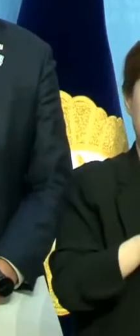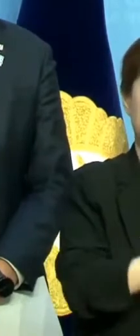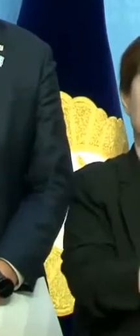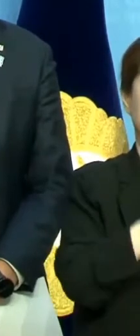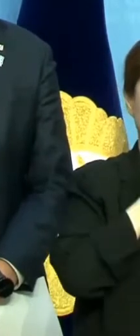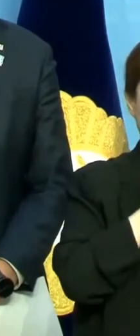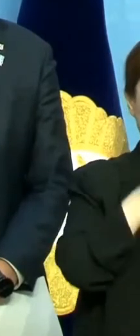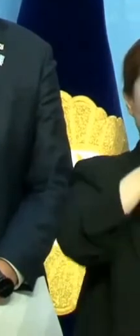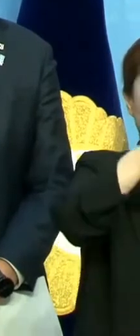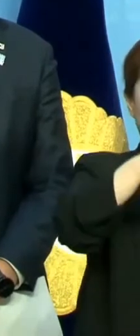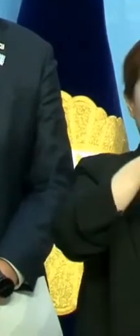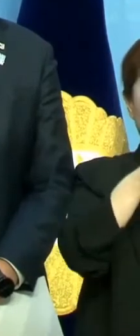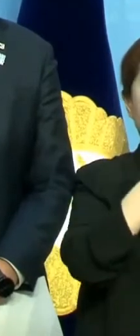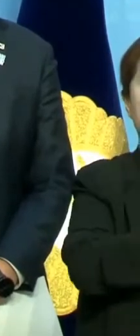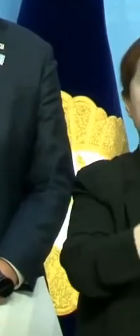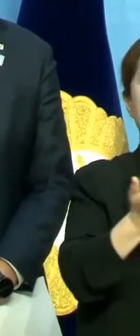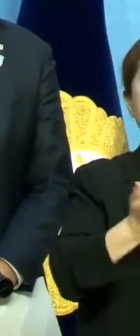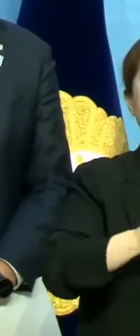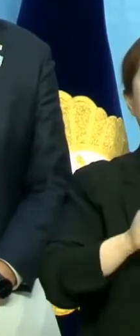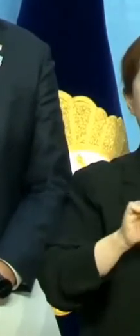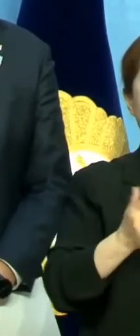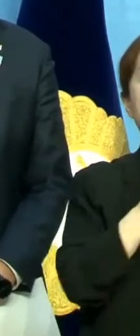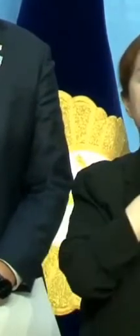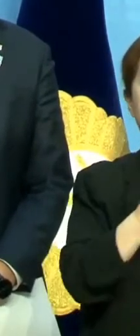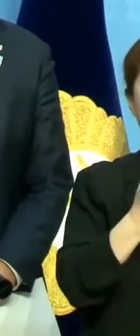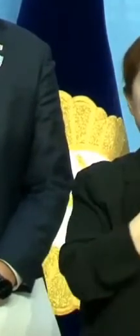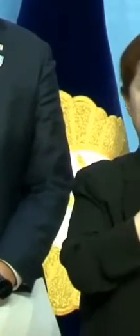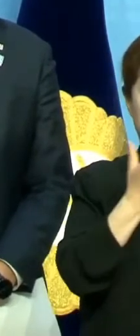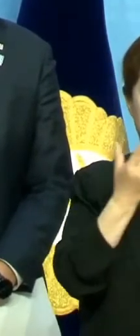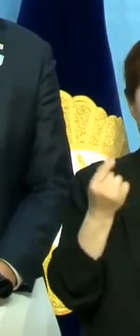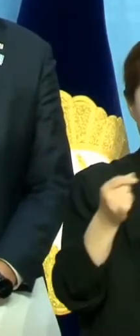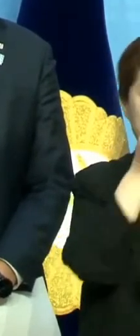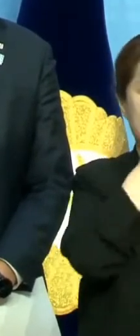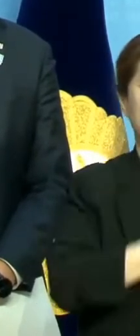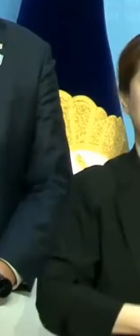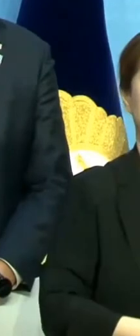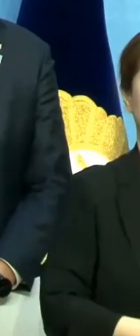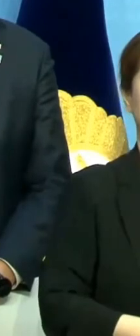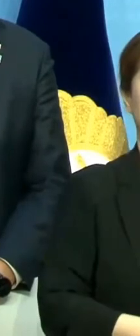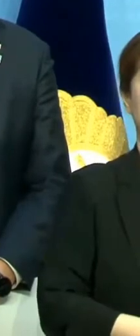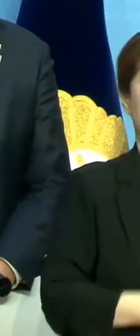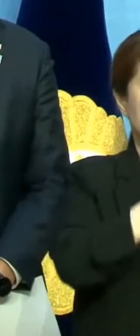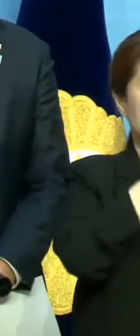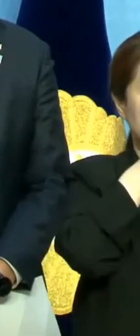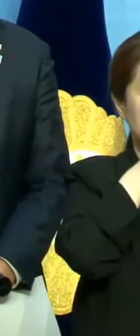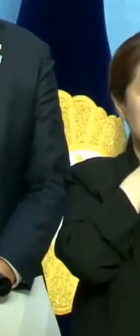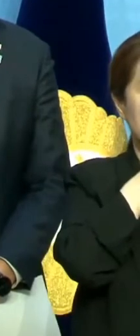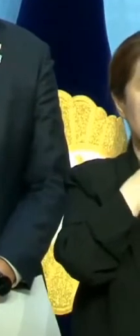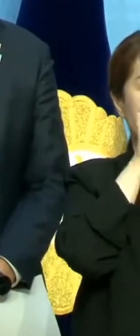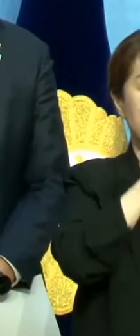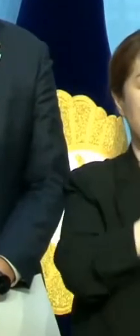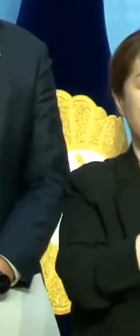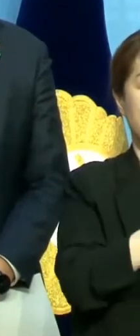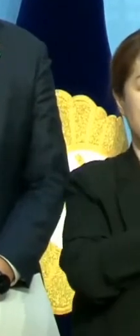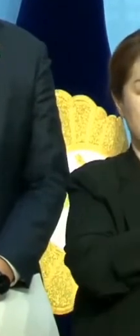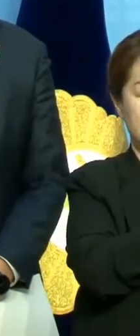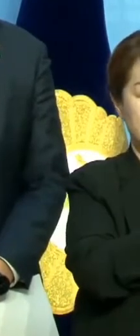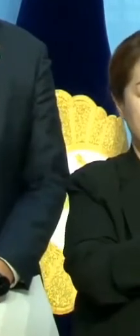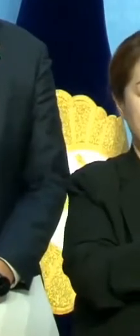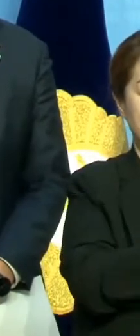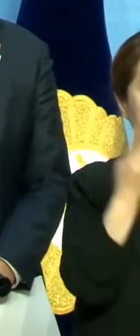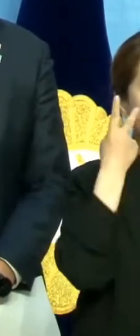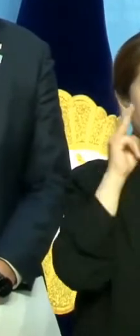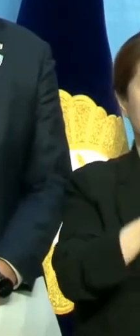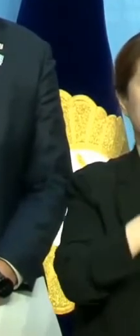선택의 주요 원인은 아니었다고 입을 모아 말합니다. 실제로 고 선수가 극단적